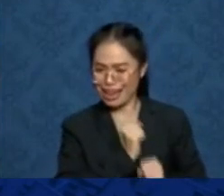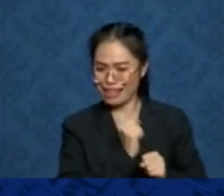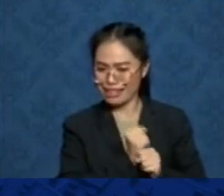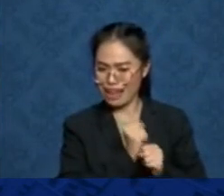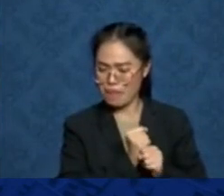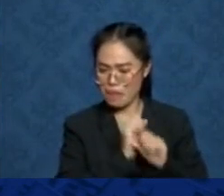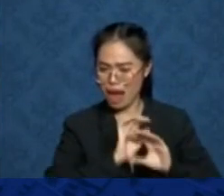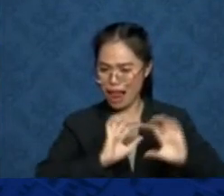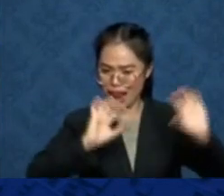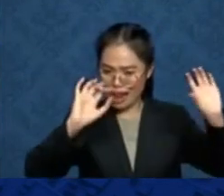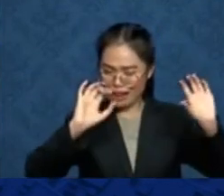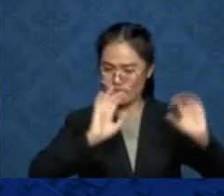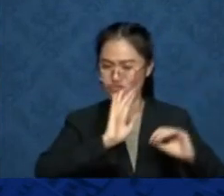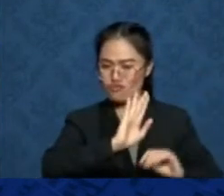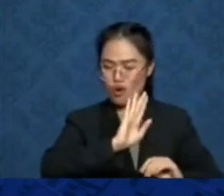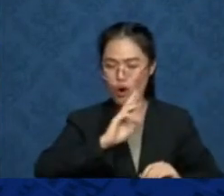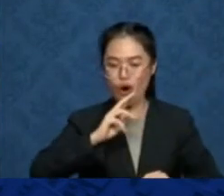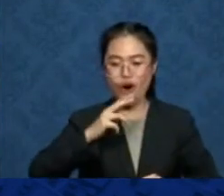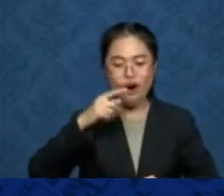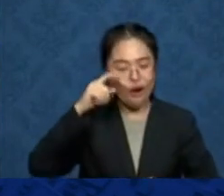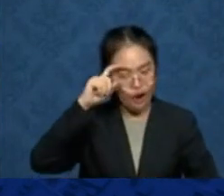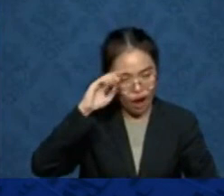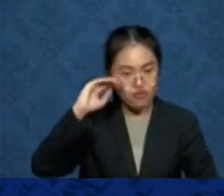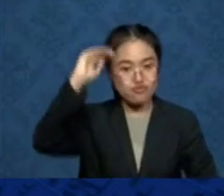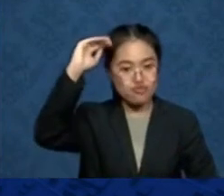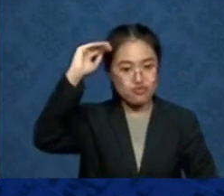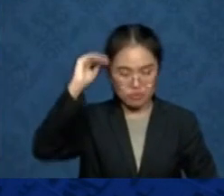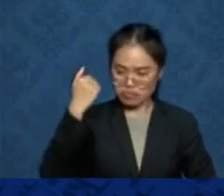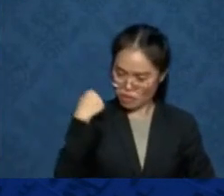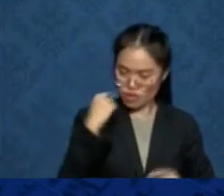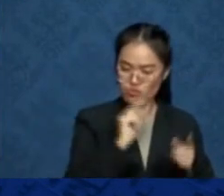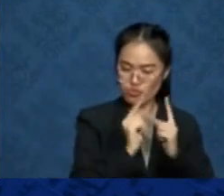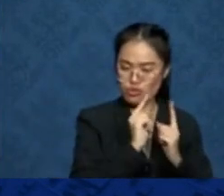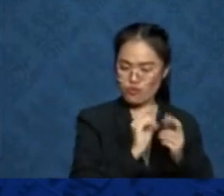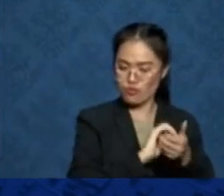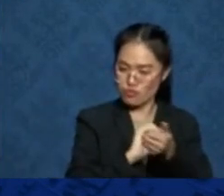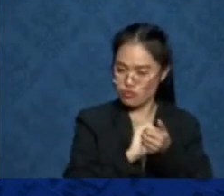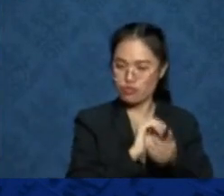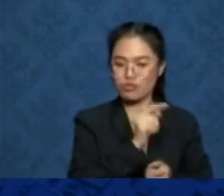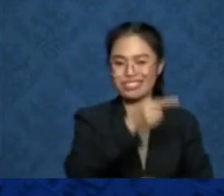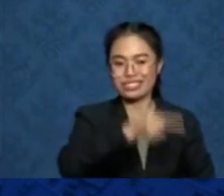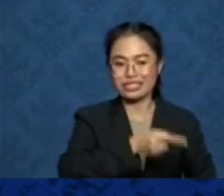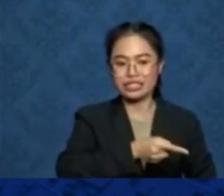ดนี้จะมีวาระร่วมกันจริงๆผมเห็นว่